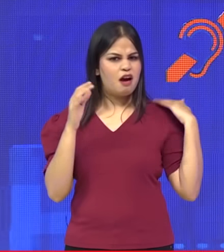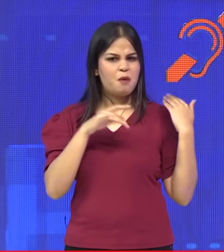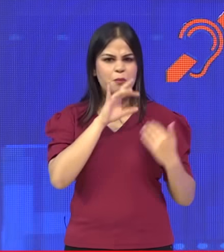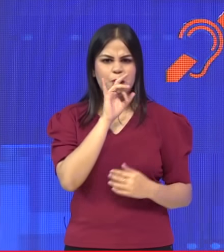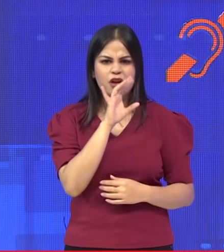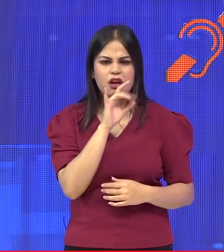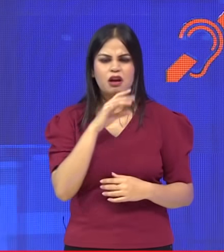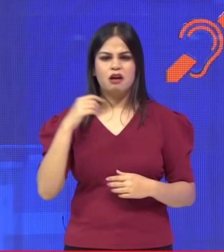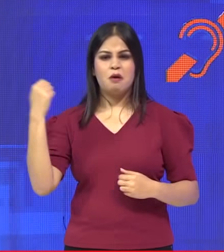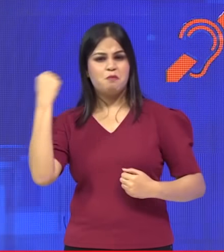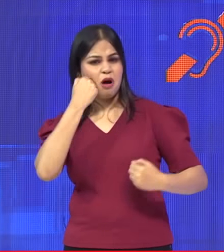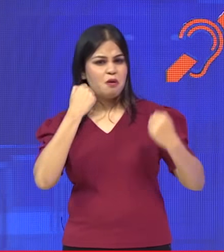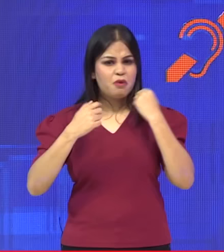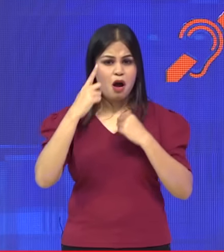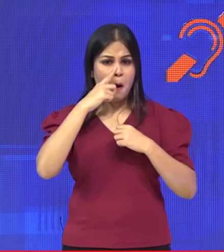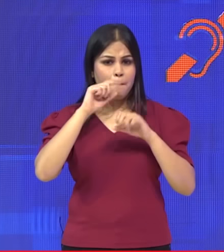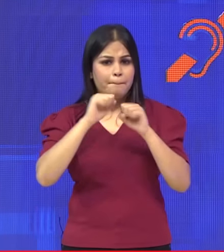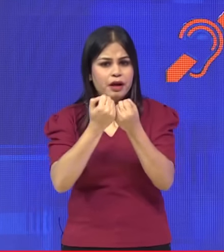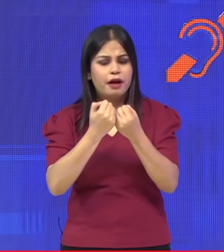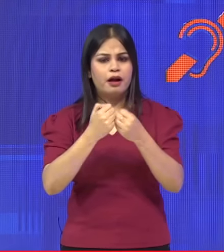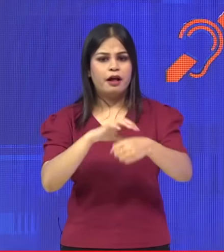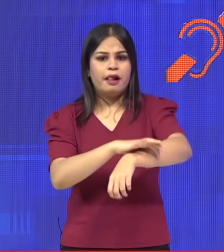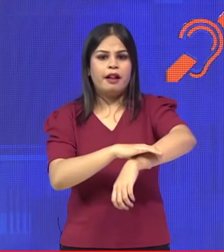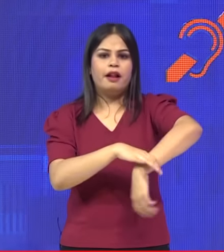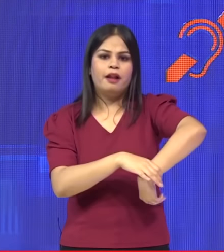एड गए ना टूट गई फ्रैक्चर